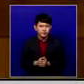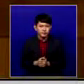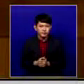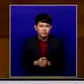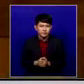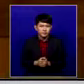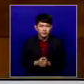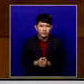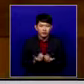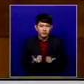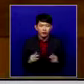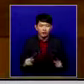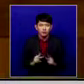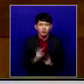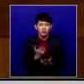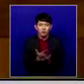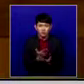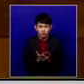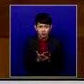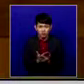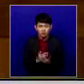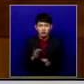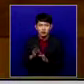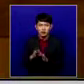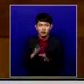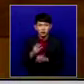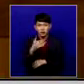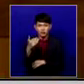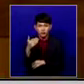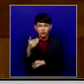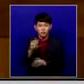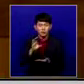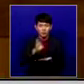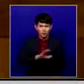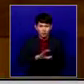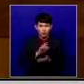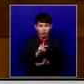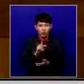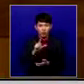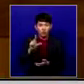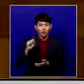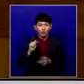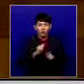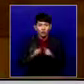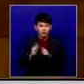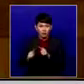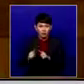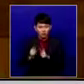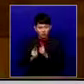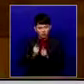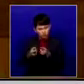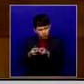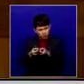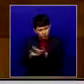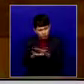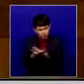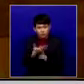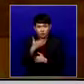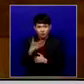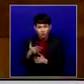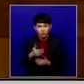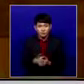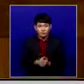การณ์ที่กระทรวงการคลังแบงก์ชาติสำนักงบประมาณกลต.และอื่นๆเนี่ยหารือกันเดี๋ยวตลอด